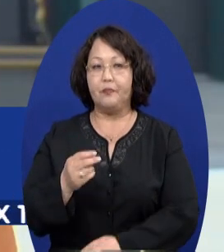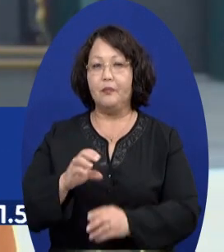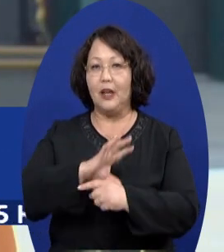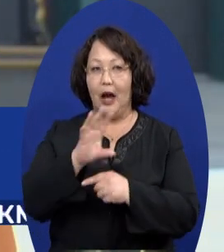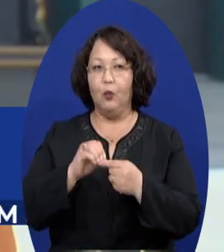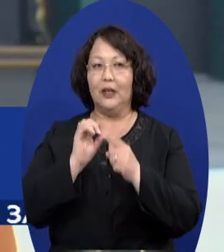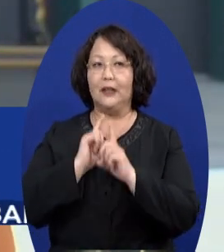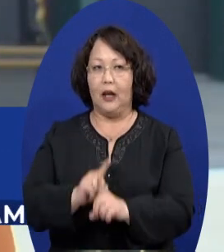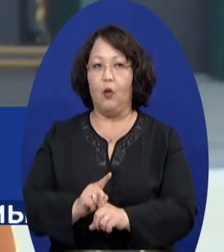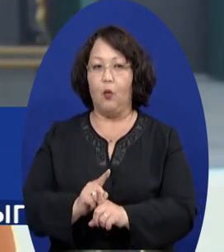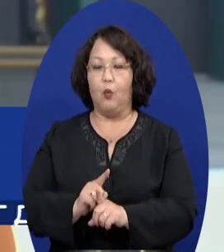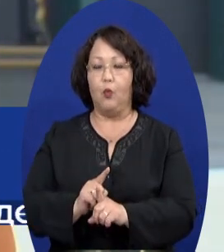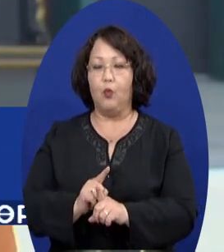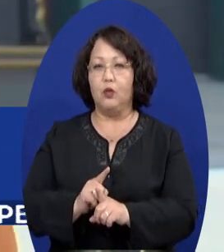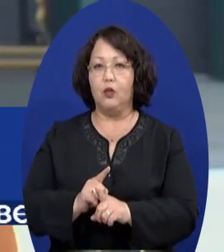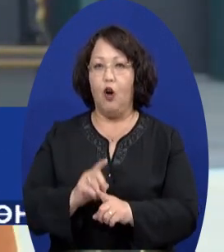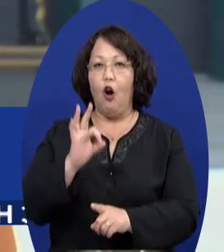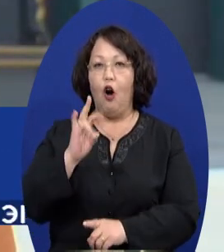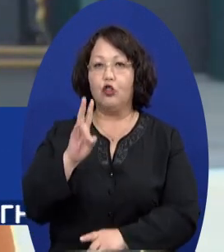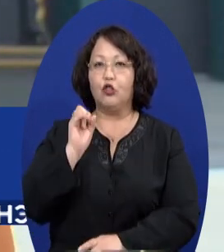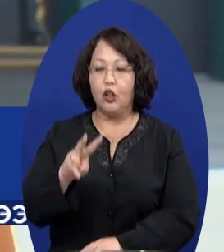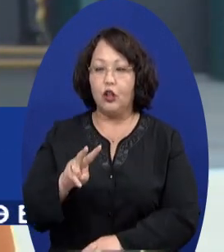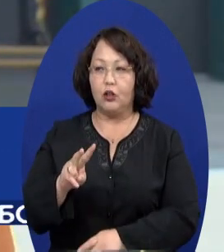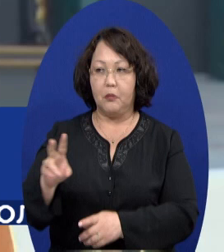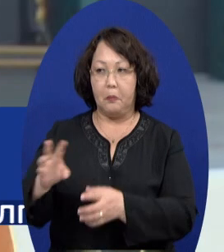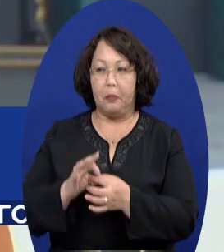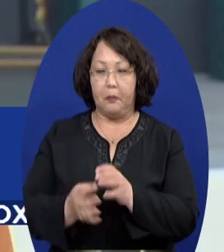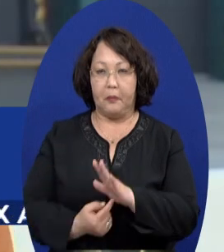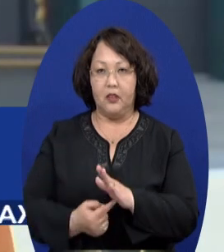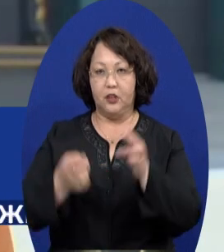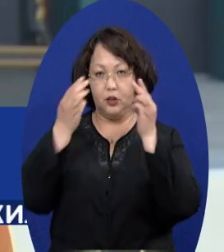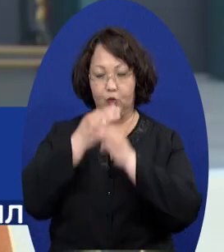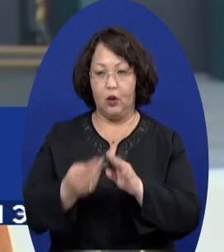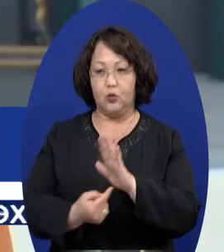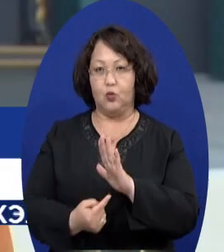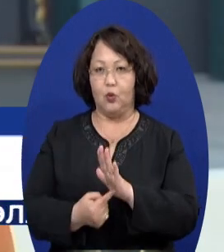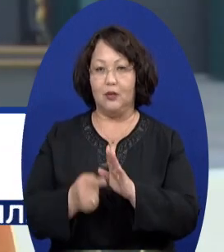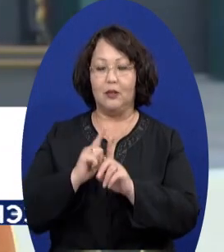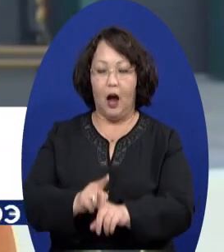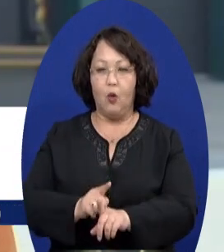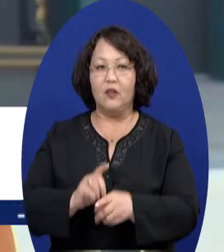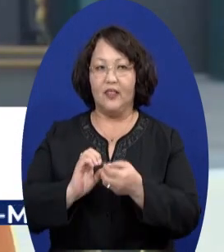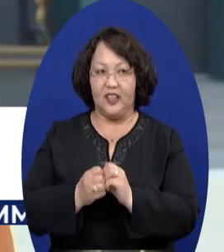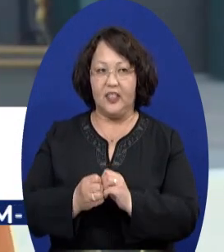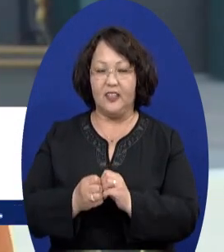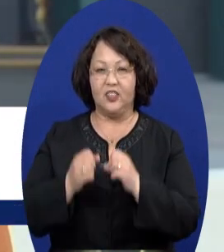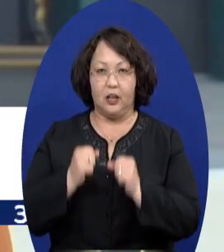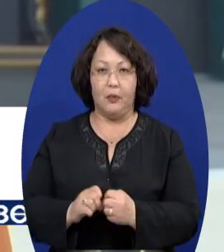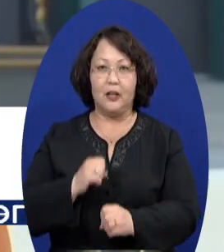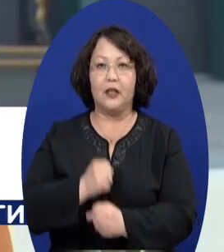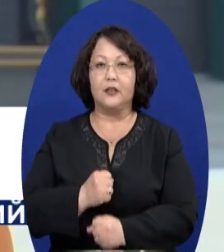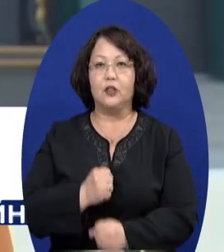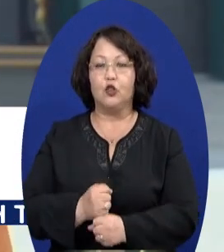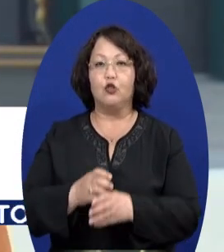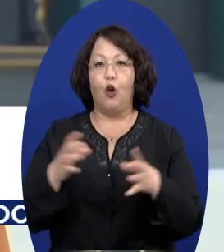нь тэр онолд нь үндэслэлсэн тэгээ шинжлэх ухаанч ийм байр суурьнаас ихийг хичээж байгаа. Тэгээ